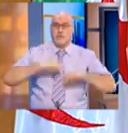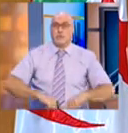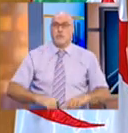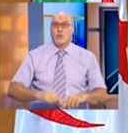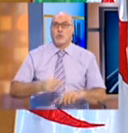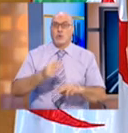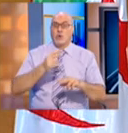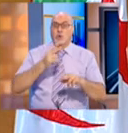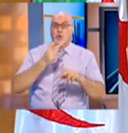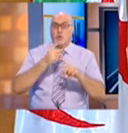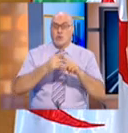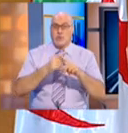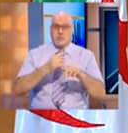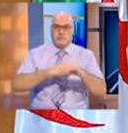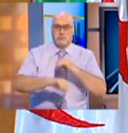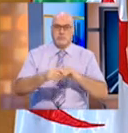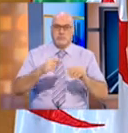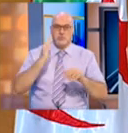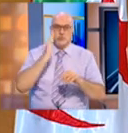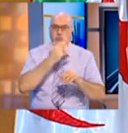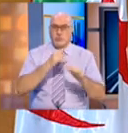من مواليد